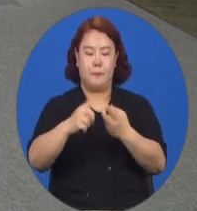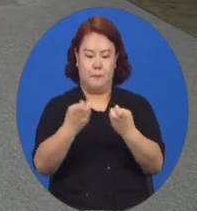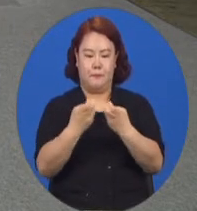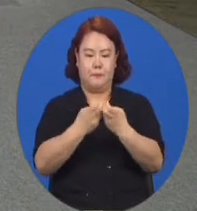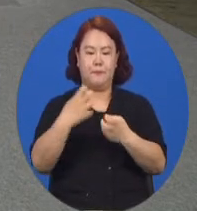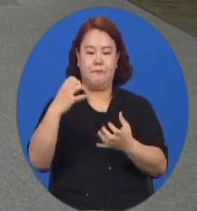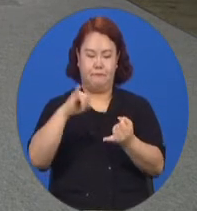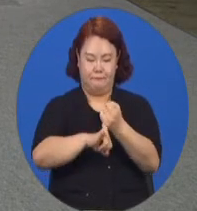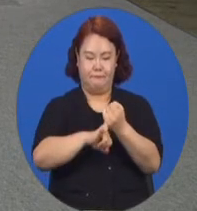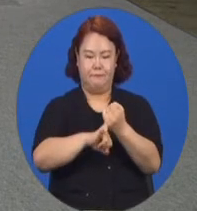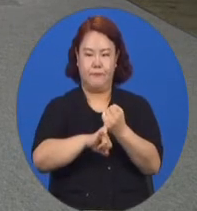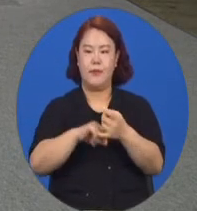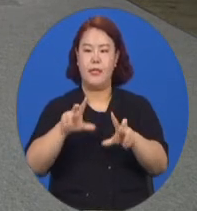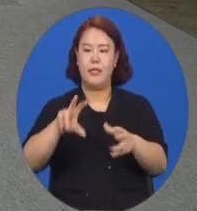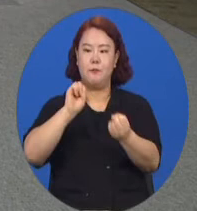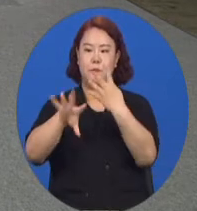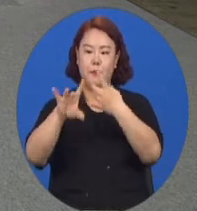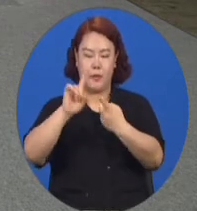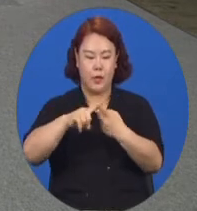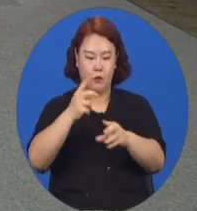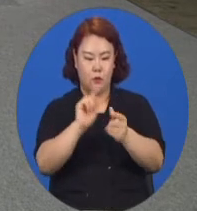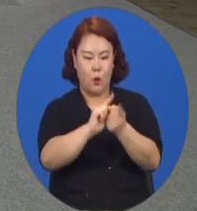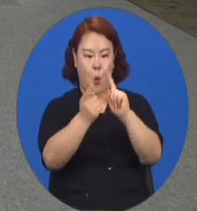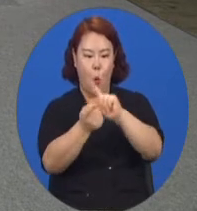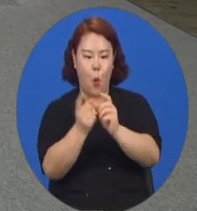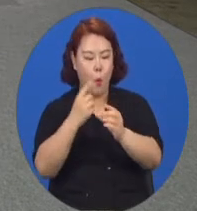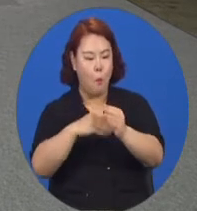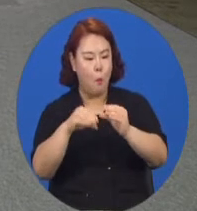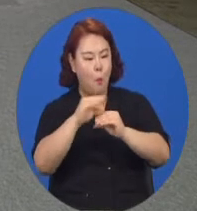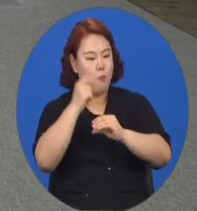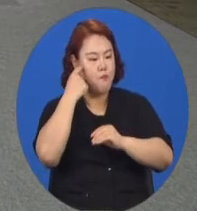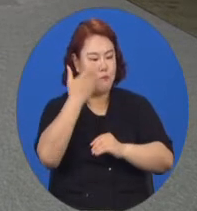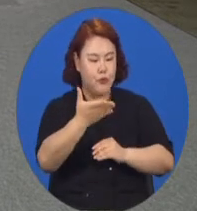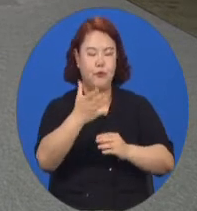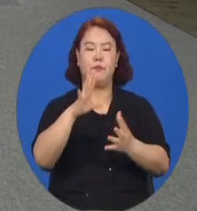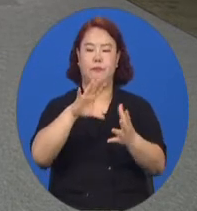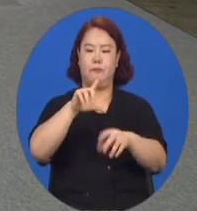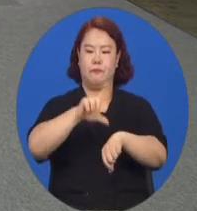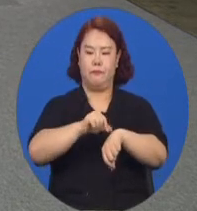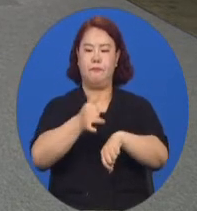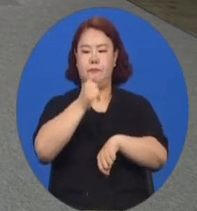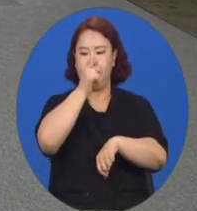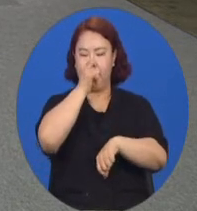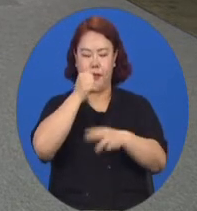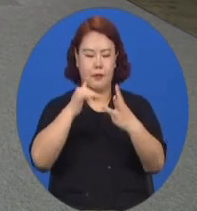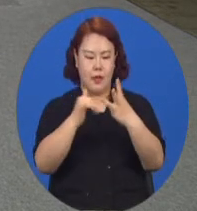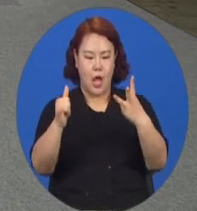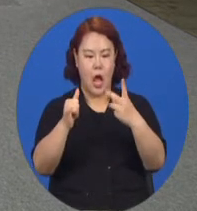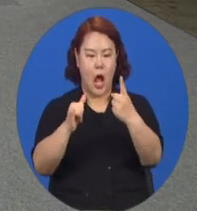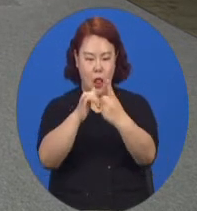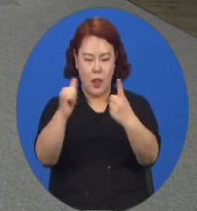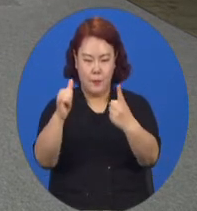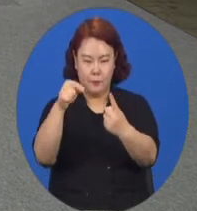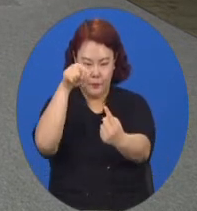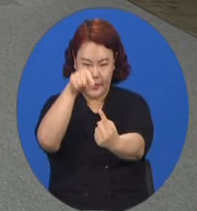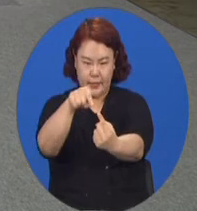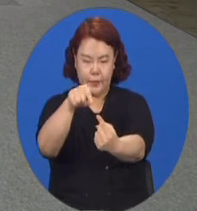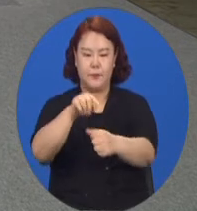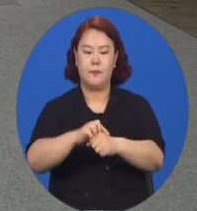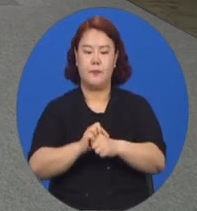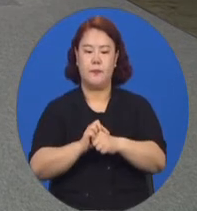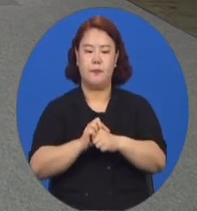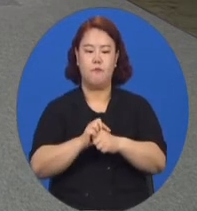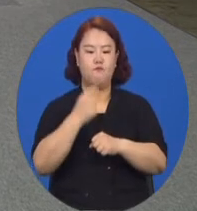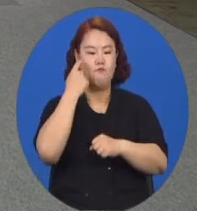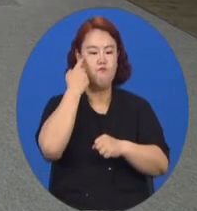이제 답변하신 내용에 대해서 서로 간에 좀 보충 질문하는 시간 갖도록 하겠습니다. 세 후보가 각각 한 후보를 지정을 해서